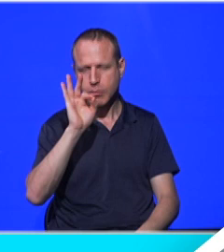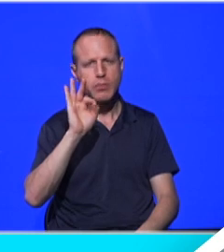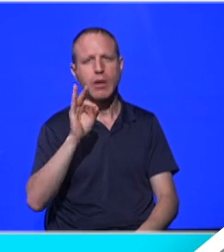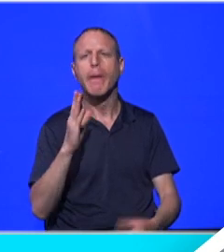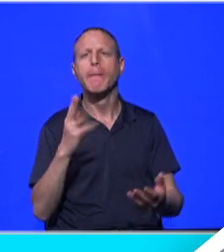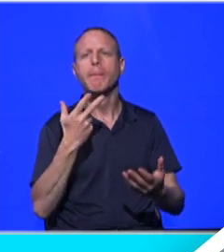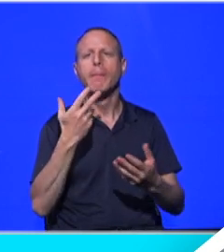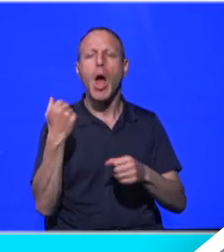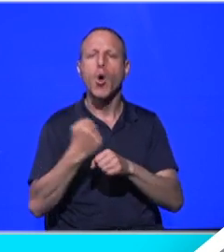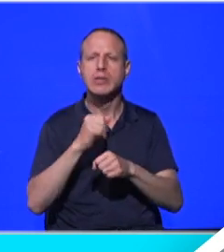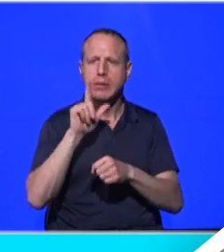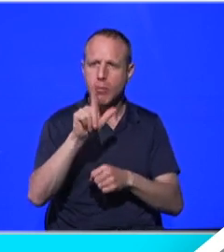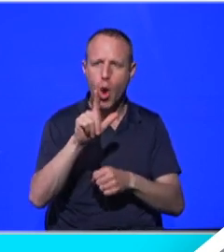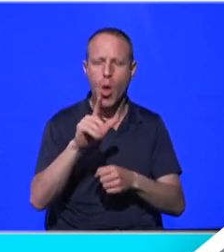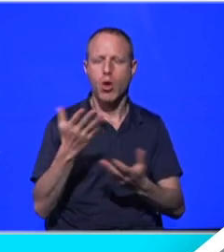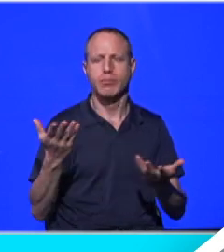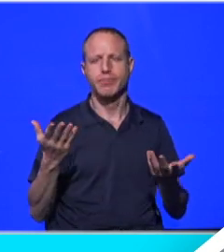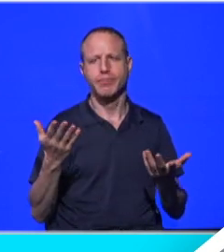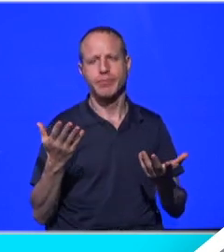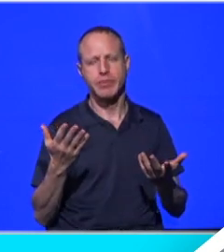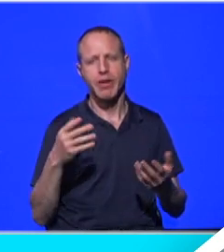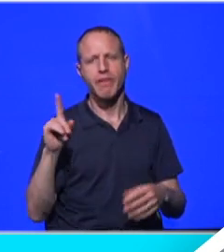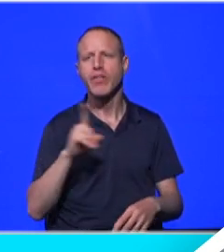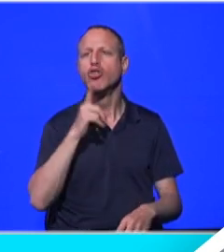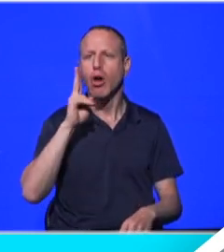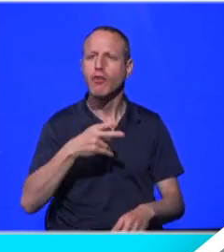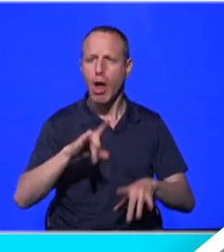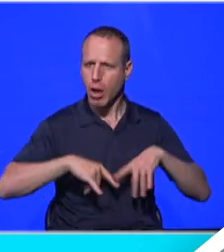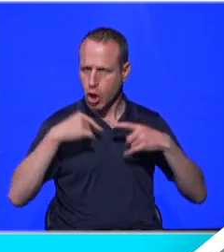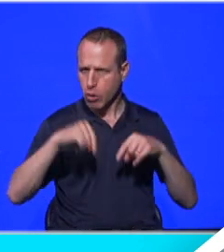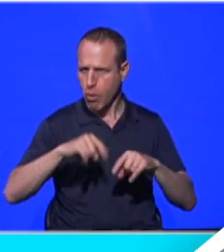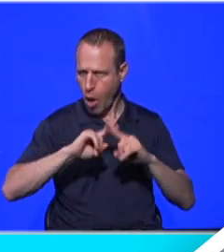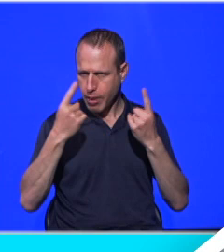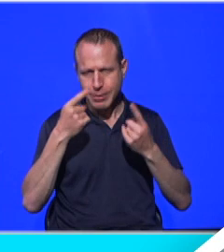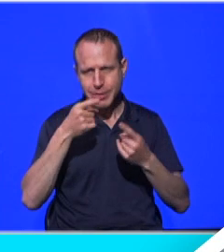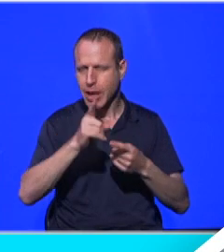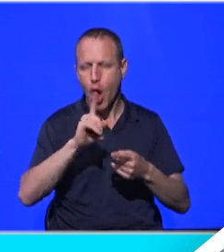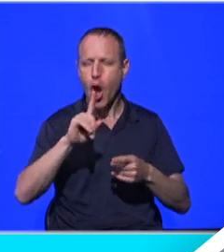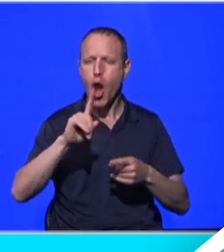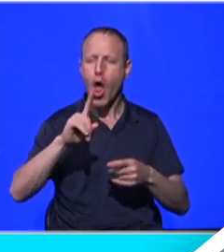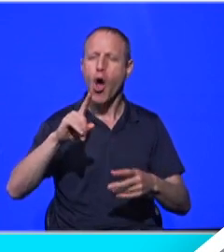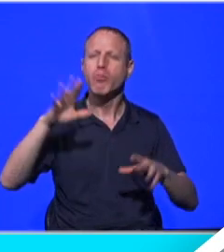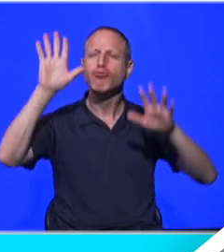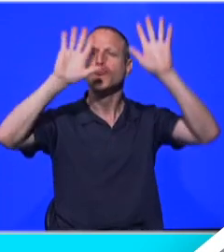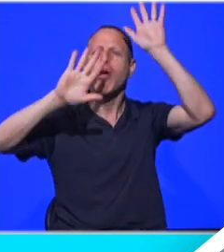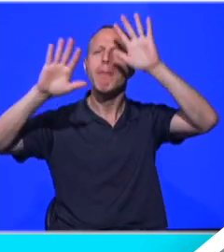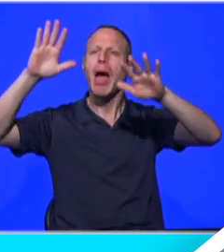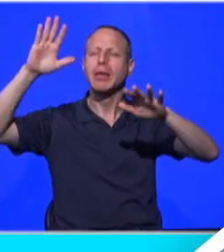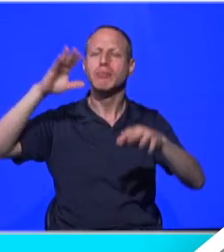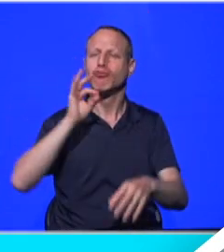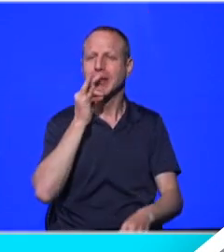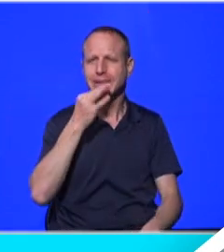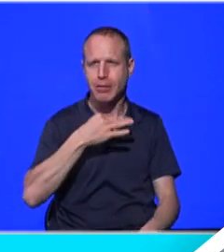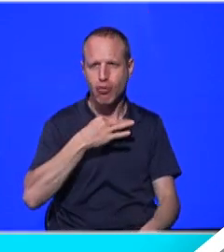מה מחוללים לו, מה מעוללים לו, ושאפשר לחיות פה אחרת. את יודעת, זה לא נגזר עלינו משמיים, שהצעירים שלנו לא